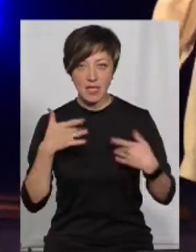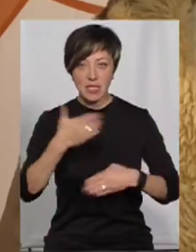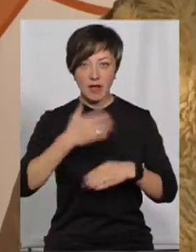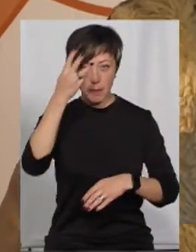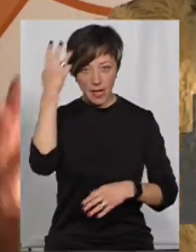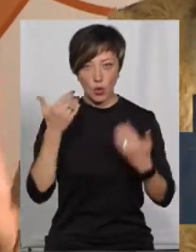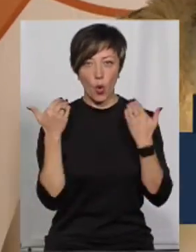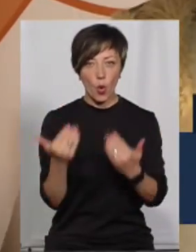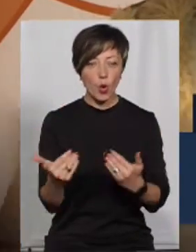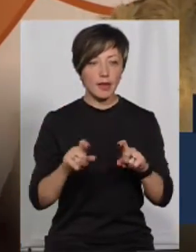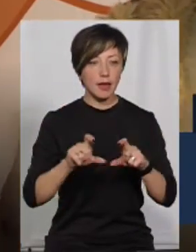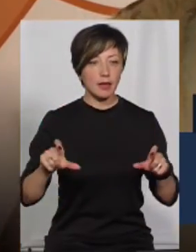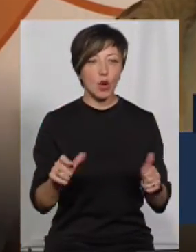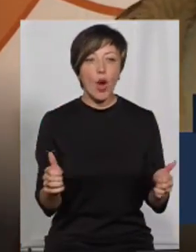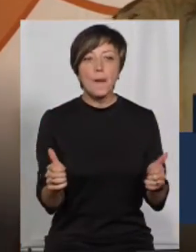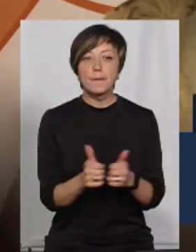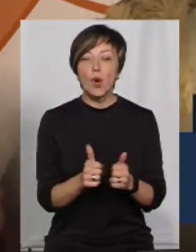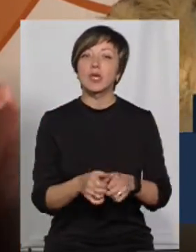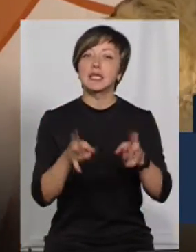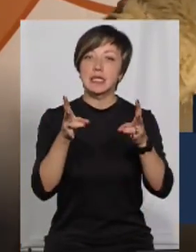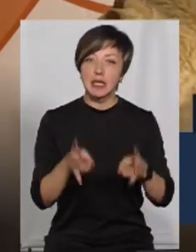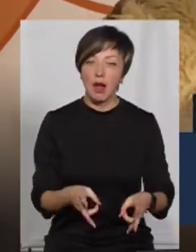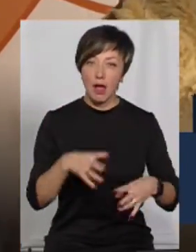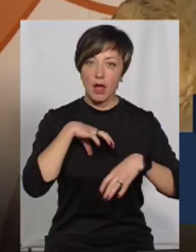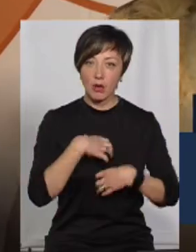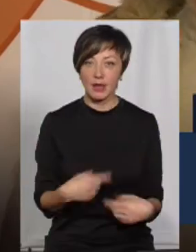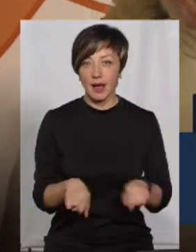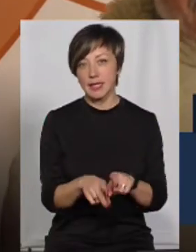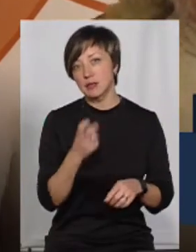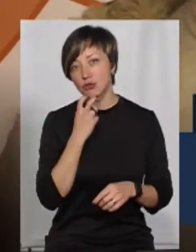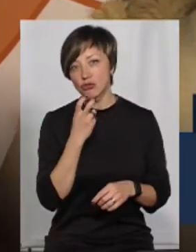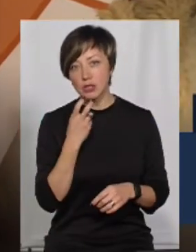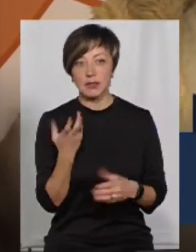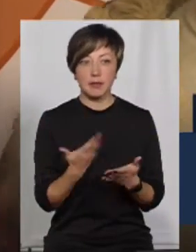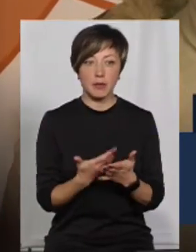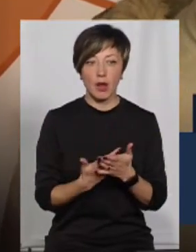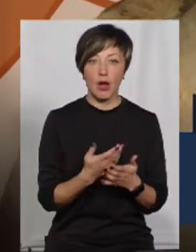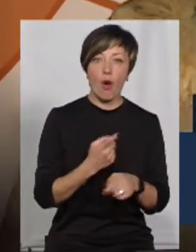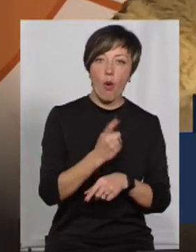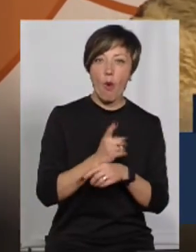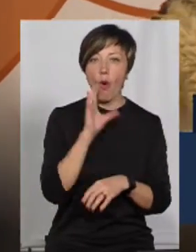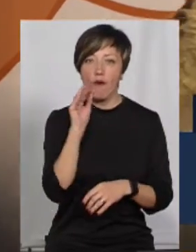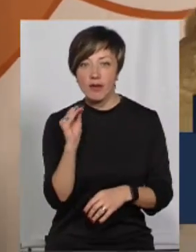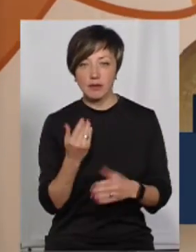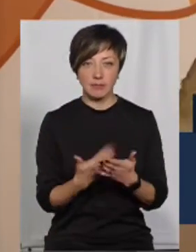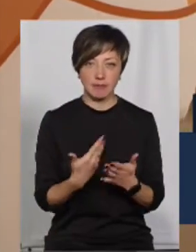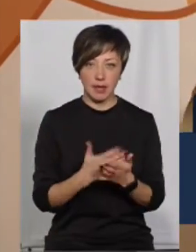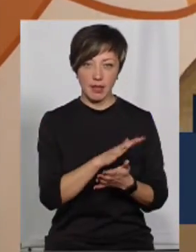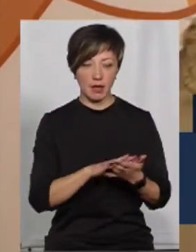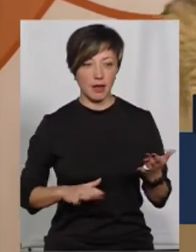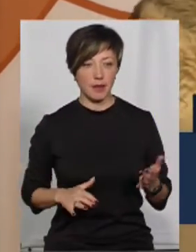Хмельницького театру. Поряд з трагедією народу йде отакий смішний, як ви кажете, там десь якийсь говір, десь якийсь там прикол, там і так далі.